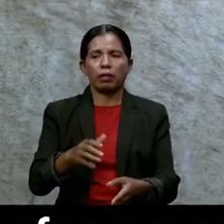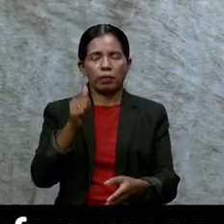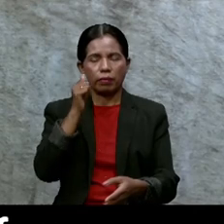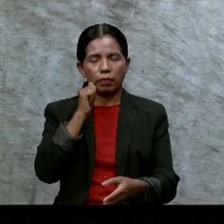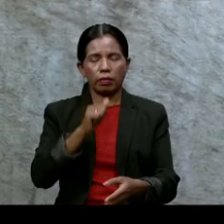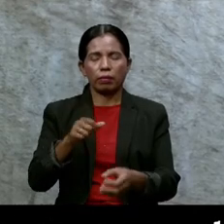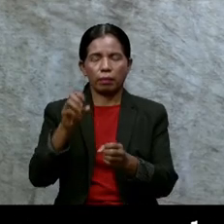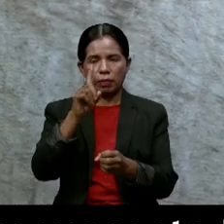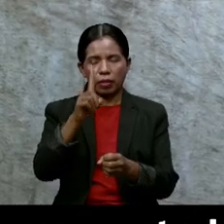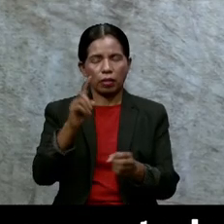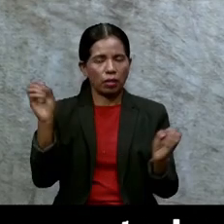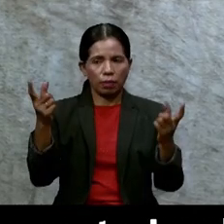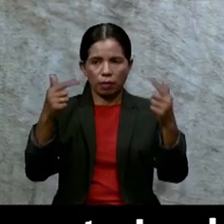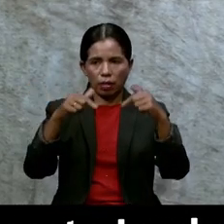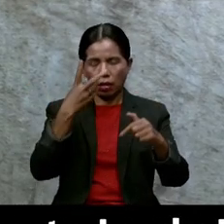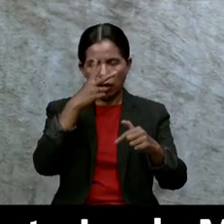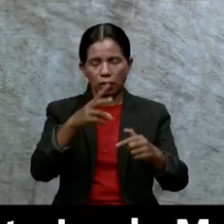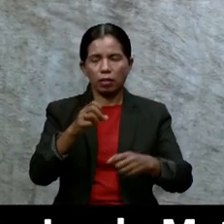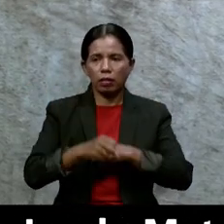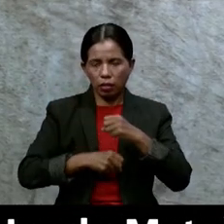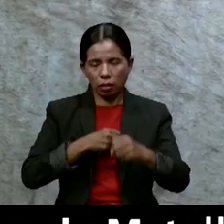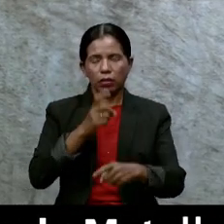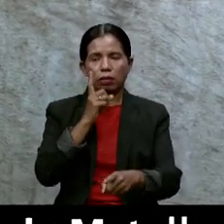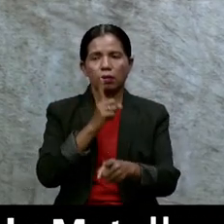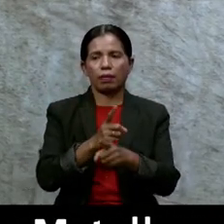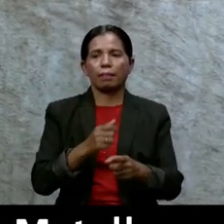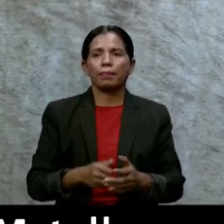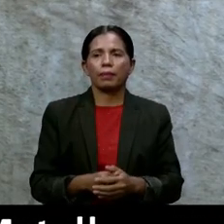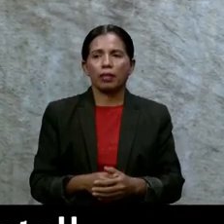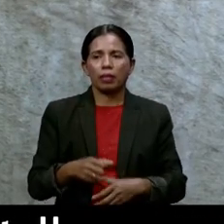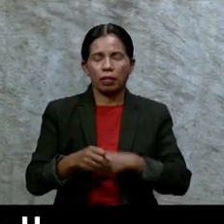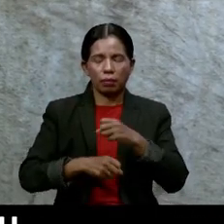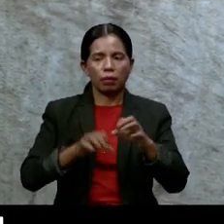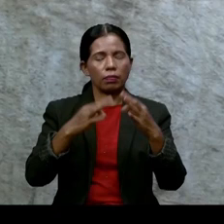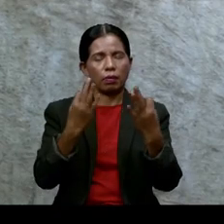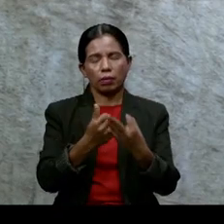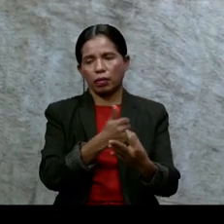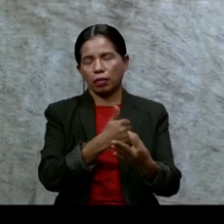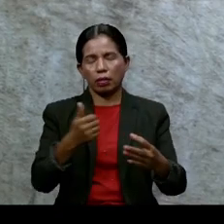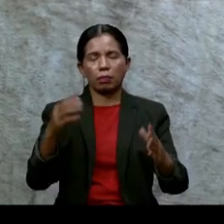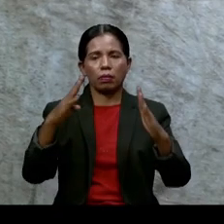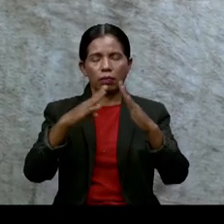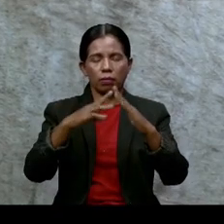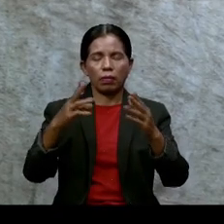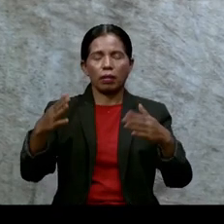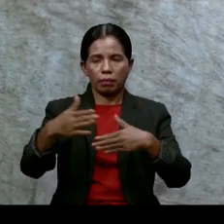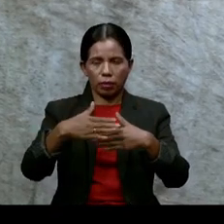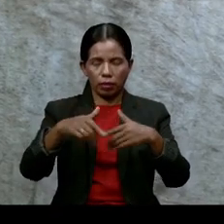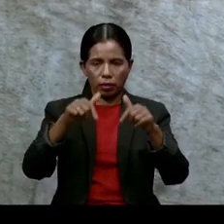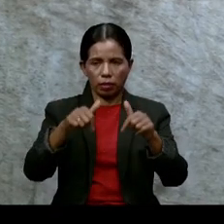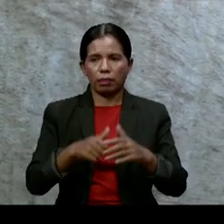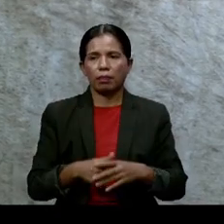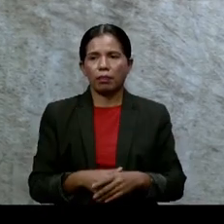hari ni tersedia terus. Setiap mus bah family siaran bermak hela besikan, ingkuan